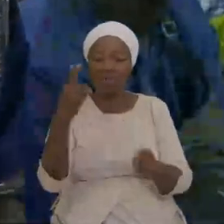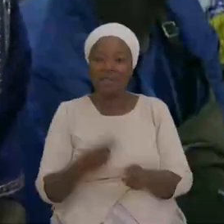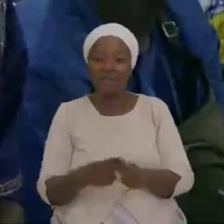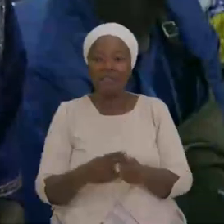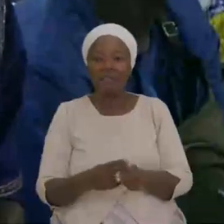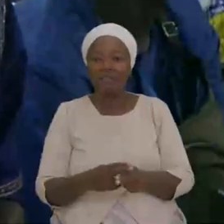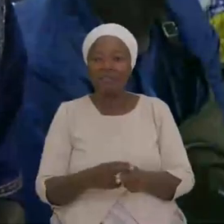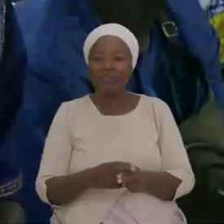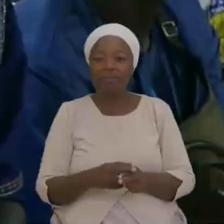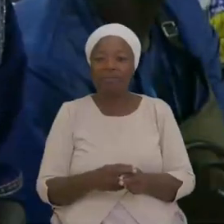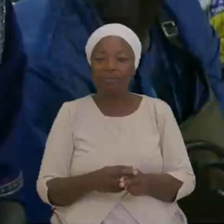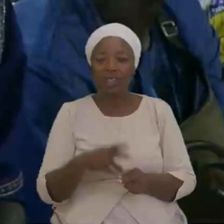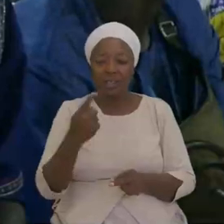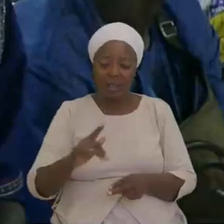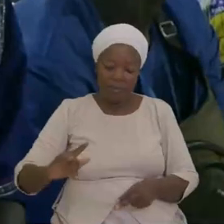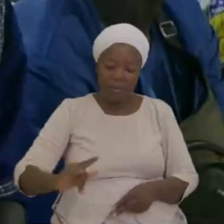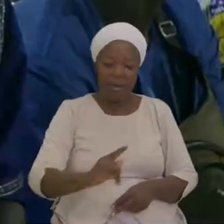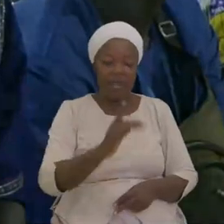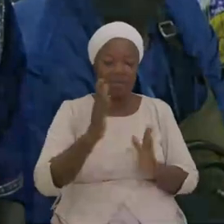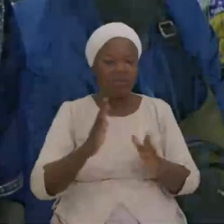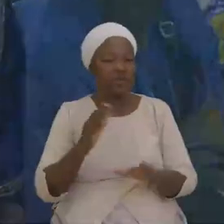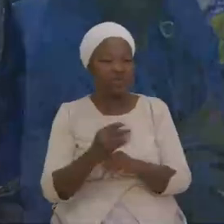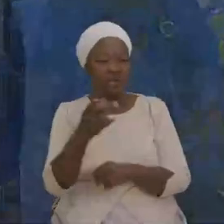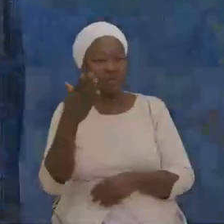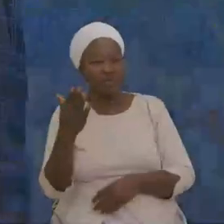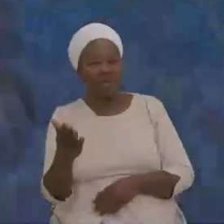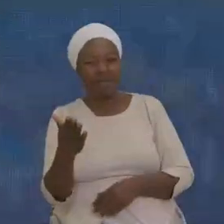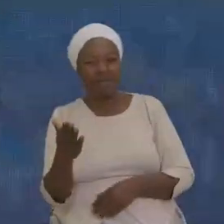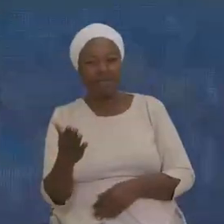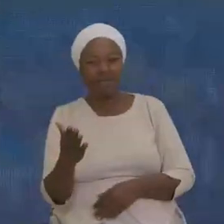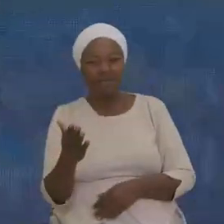délivrance. Le pilote t'amènera là-bas.